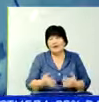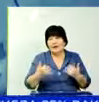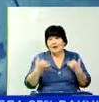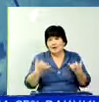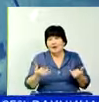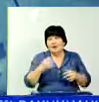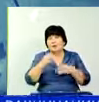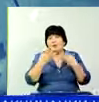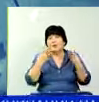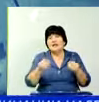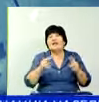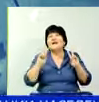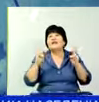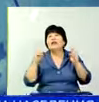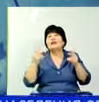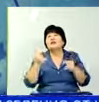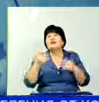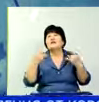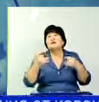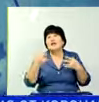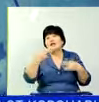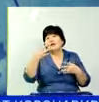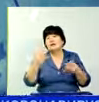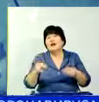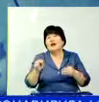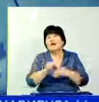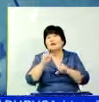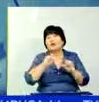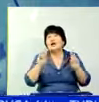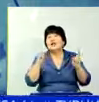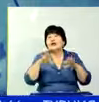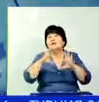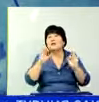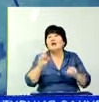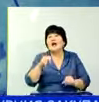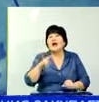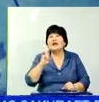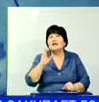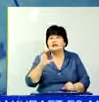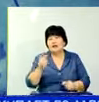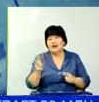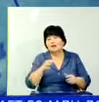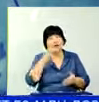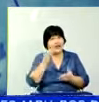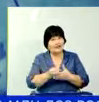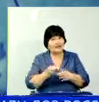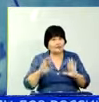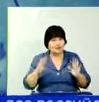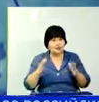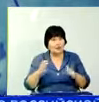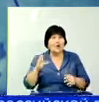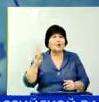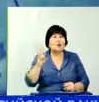Сегодня Международный день танца. Сюжет в тему дня. Воспитанники школы танцевального искусства «Алис» готовятся к ответственному событию.